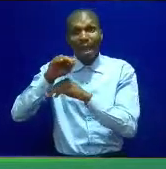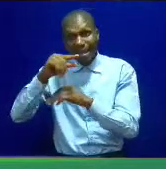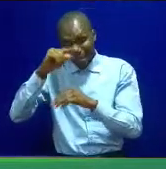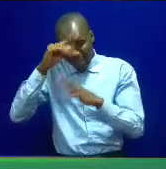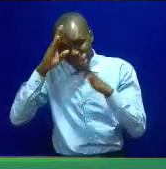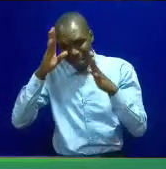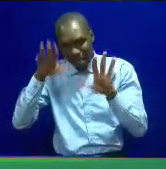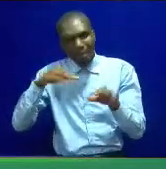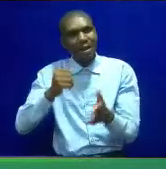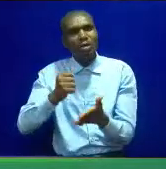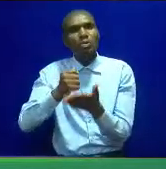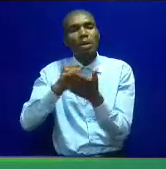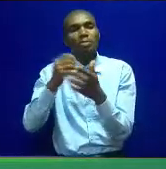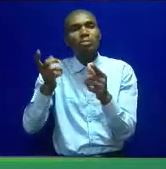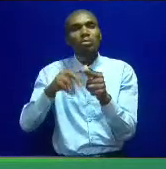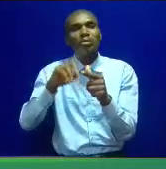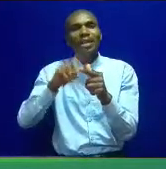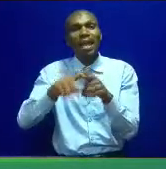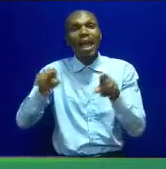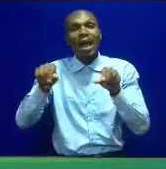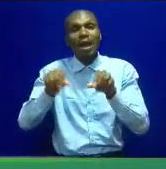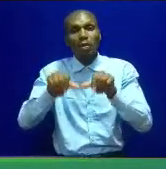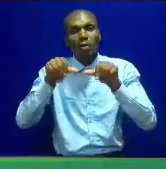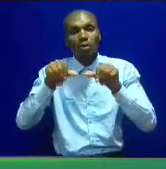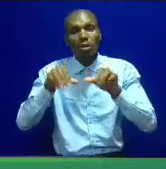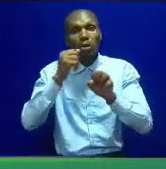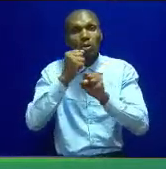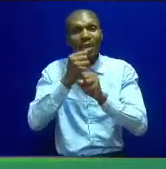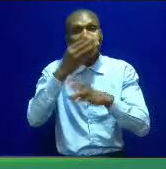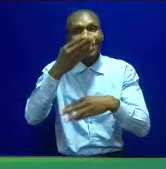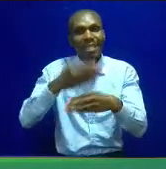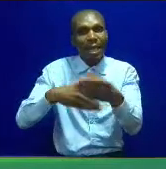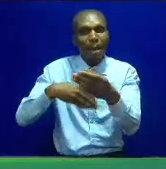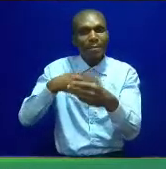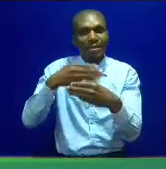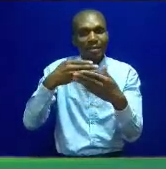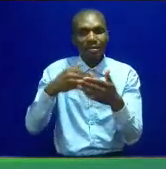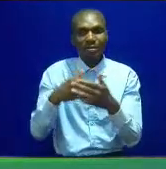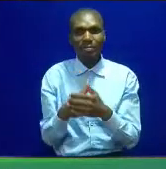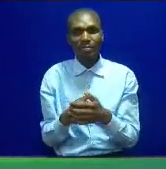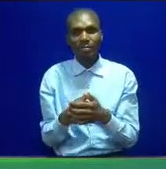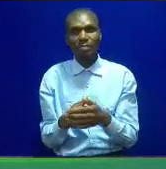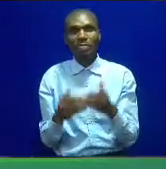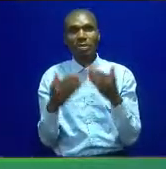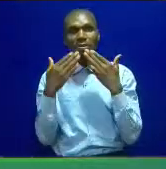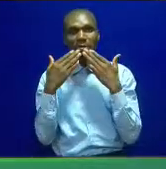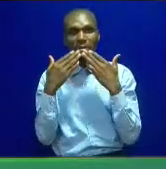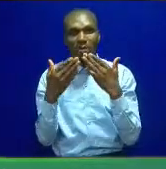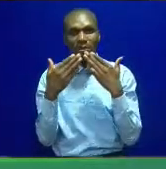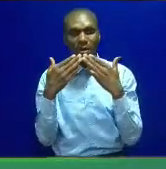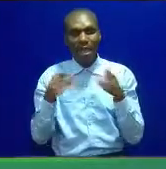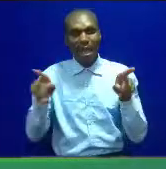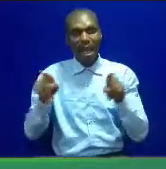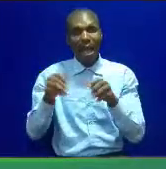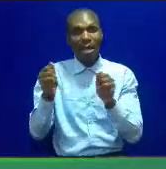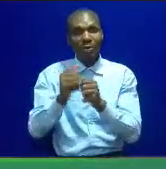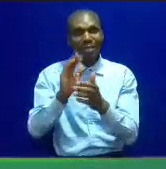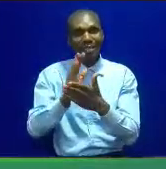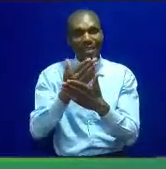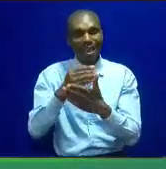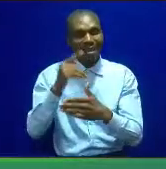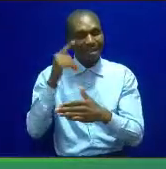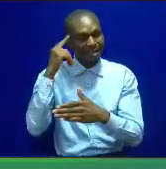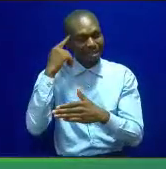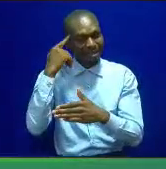tokonya erile tunyare go kendere ese biasara ya kisi county mbe mano manju mori bine birangira lio bya bamenyi bo mujobo